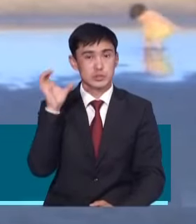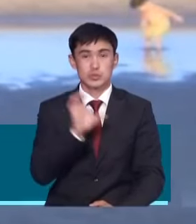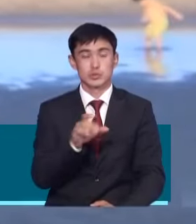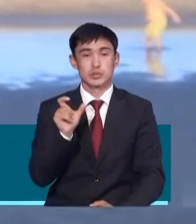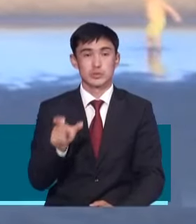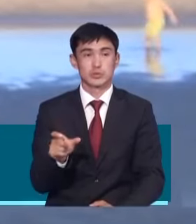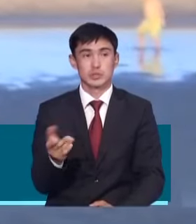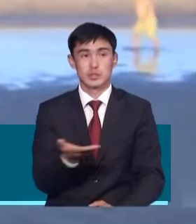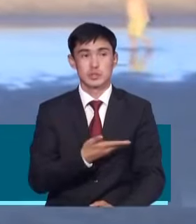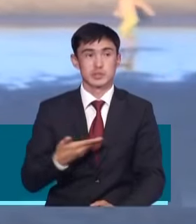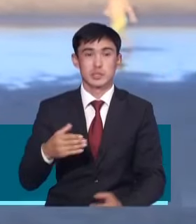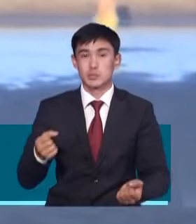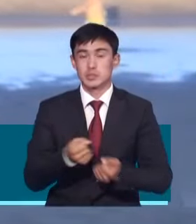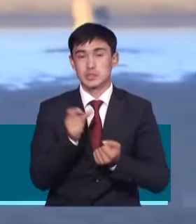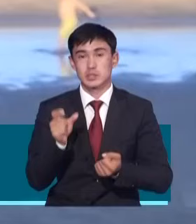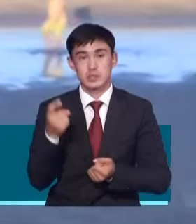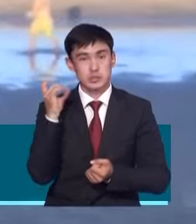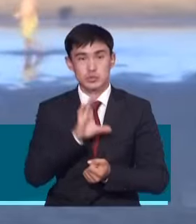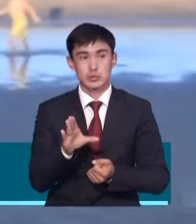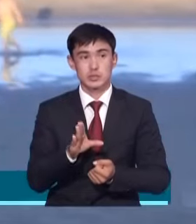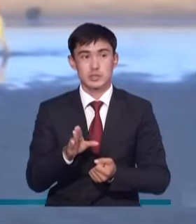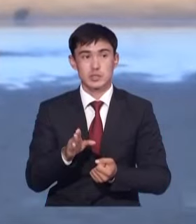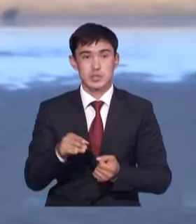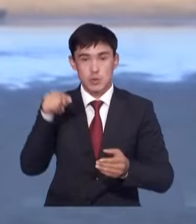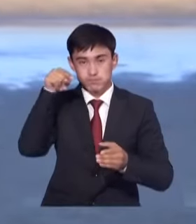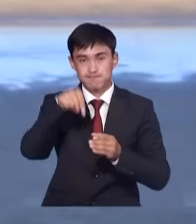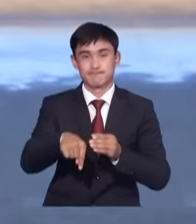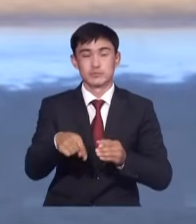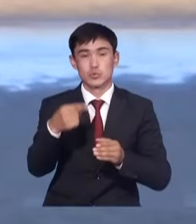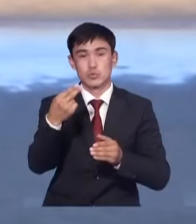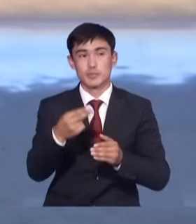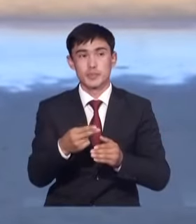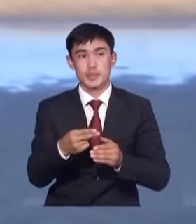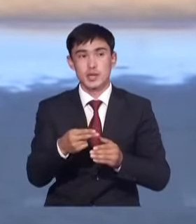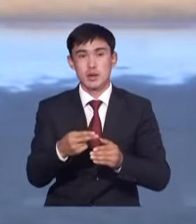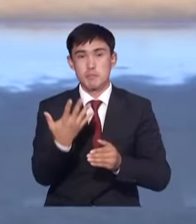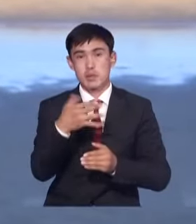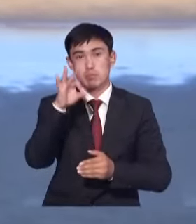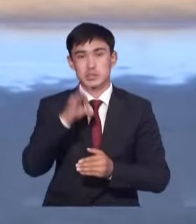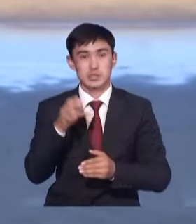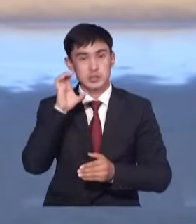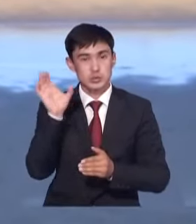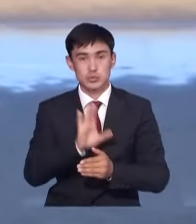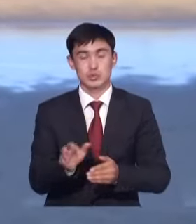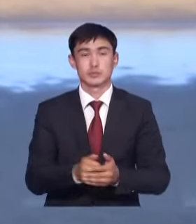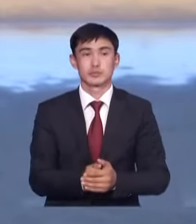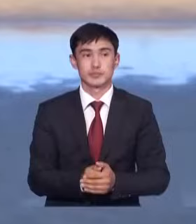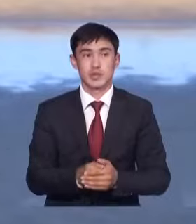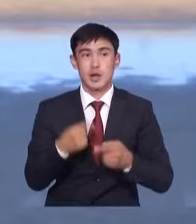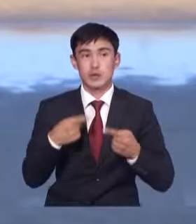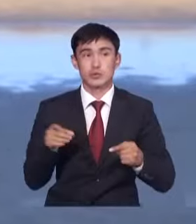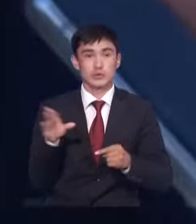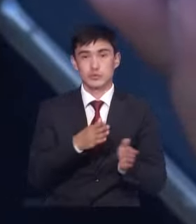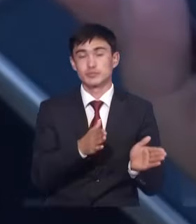людей, нас, спасателей. Все равно лезут на глубину. Ну, это 5% в основном не слушают. Остальные